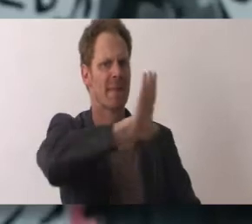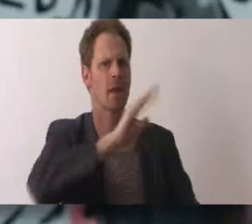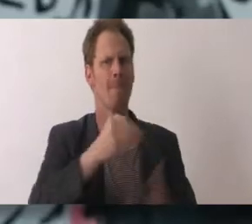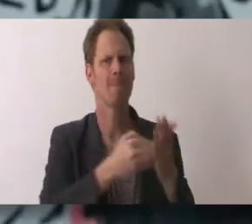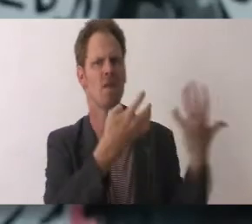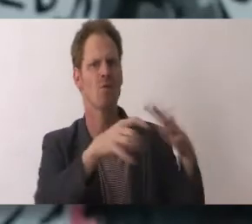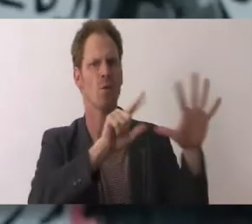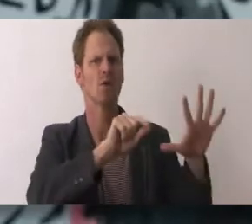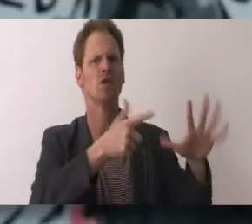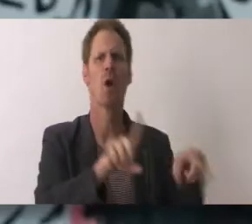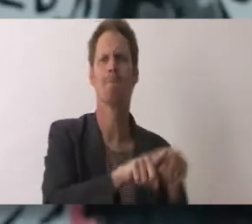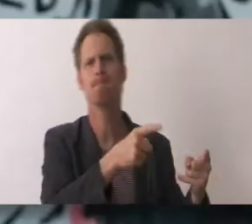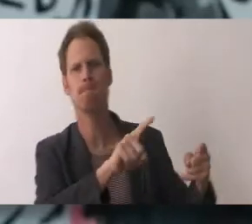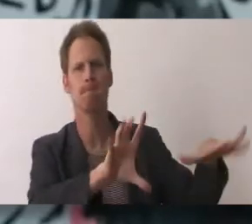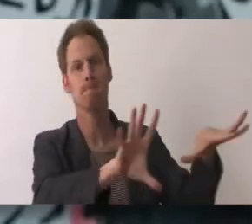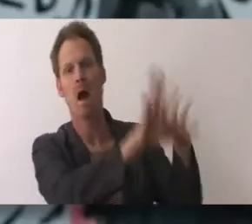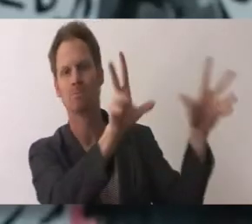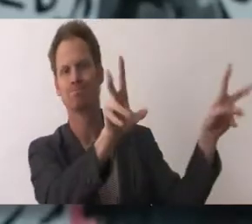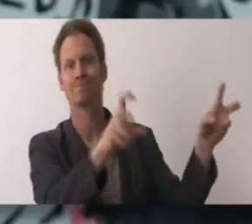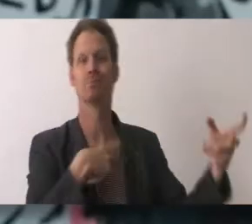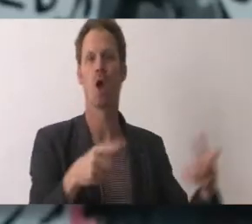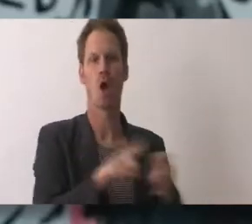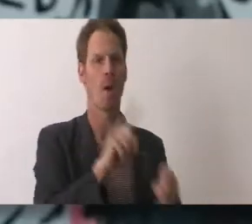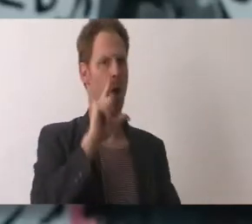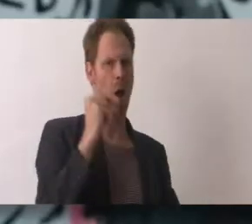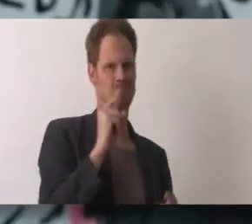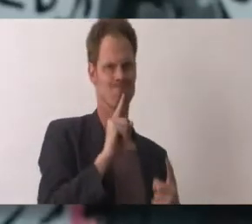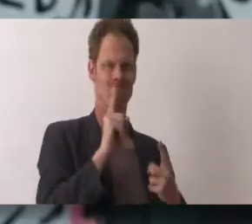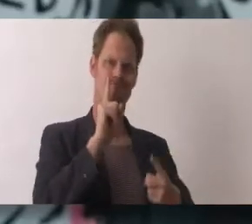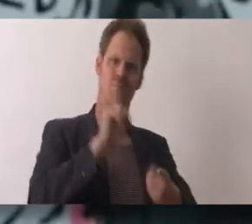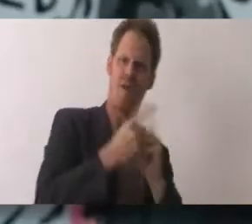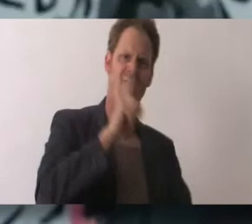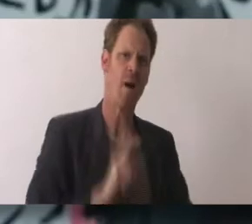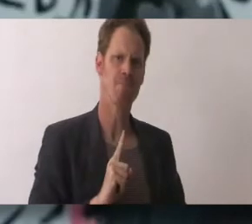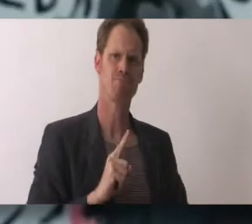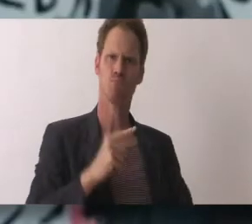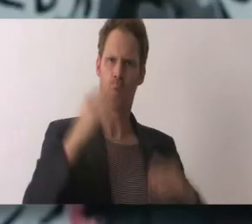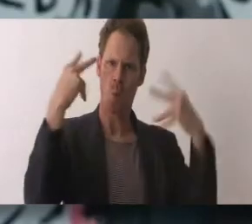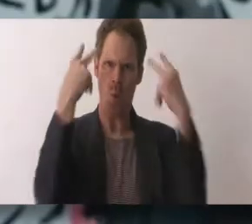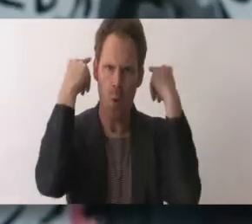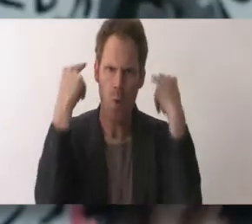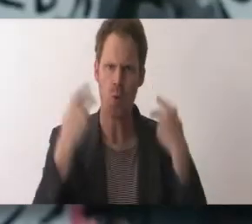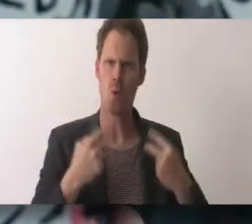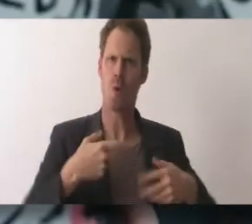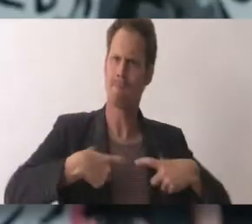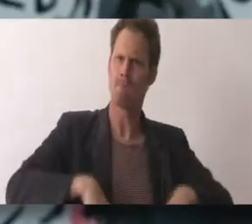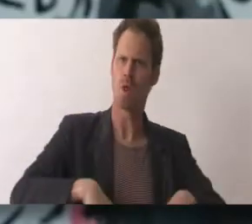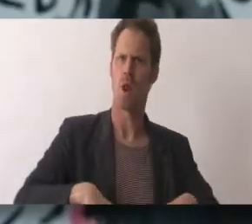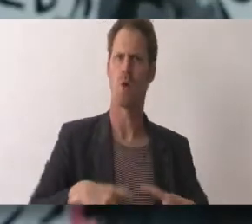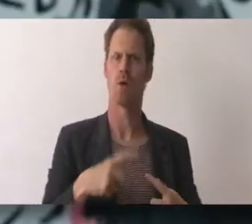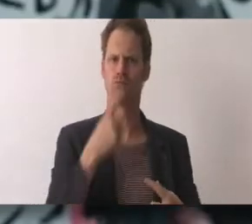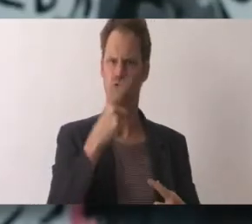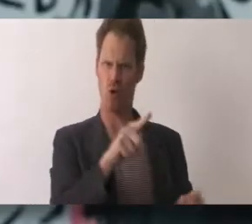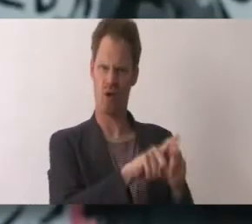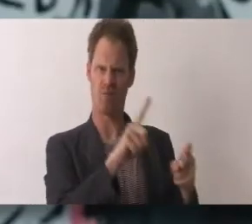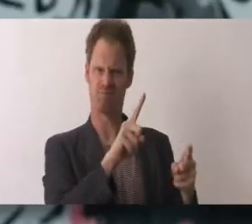bizarrement, en termes d'image, c'était plutôt une masculinisation de la femme, cheveux courts, les pantalons, et vous avez pris le